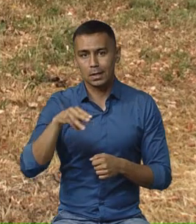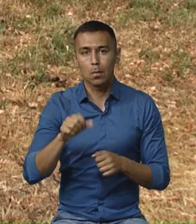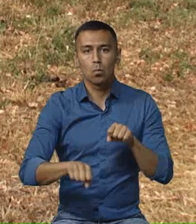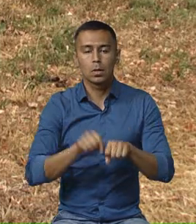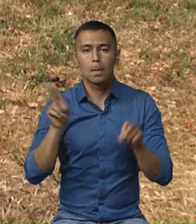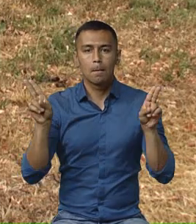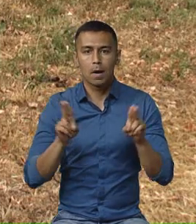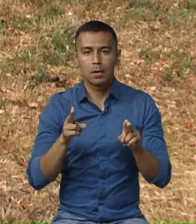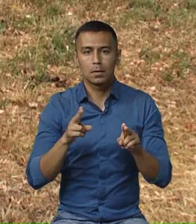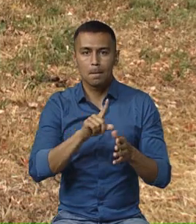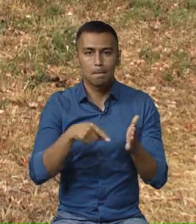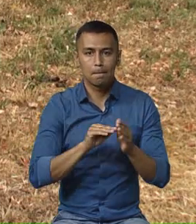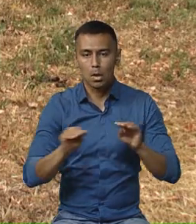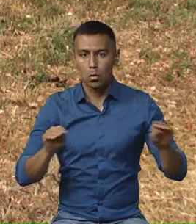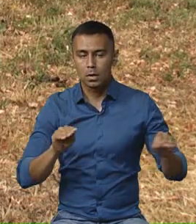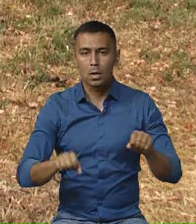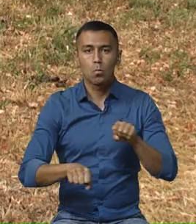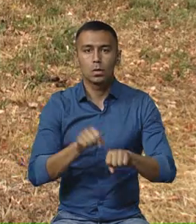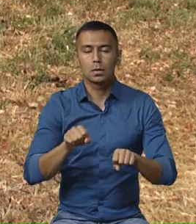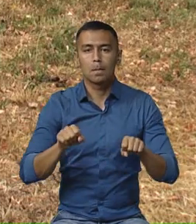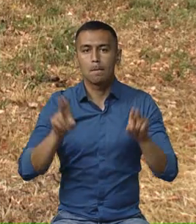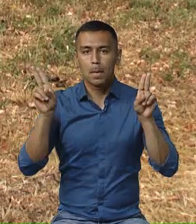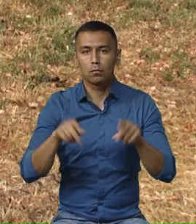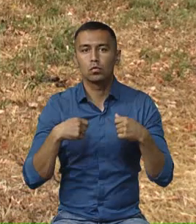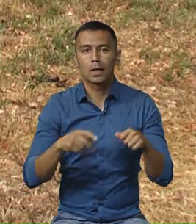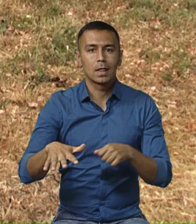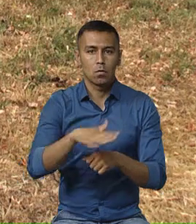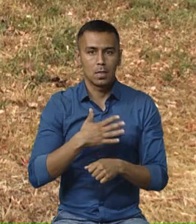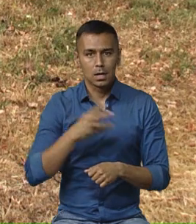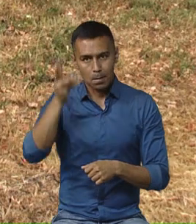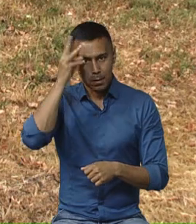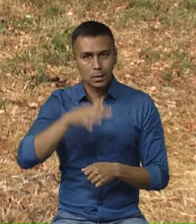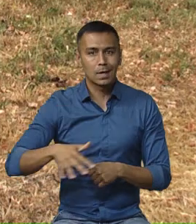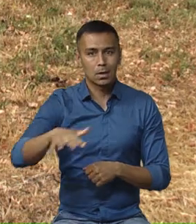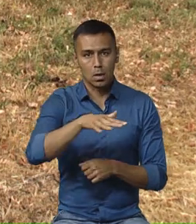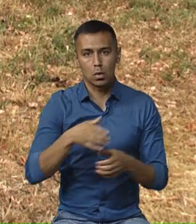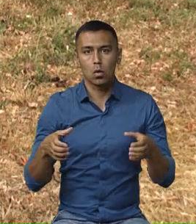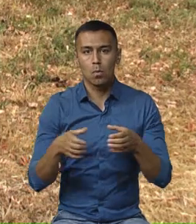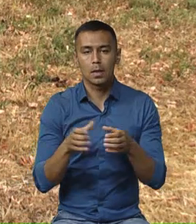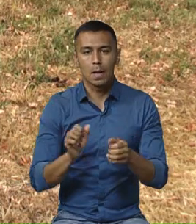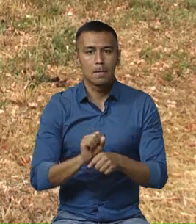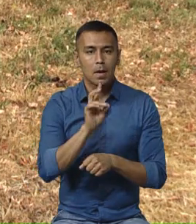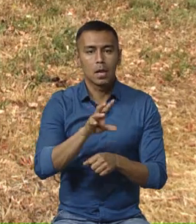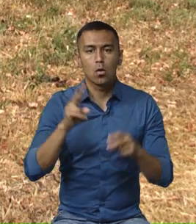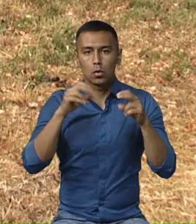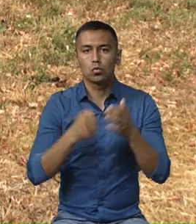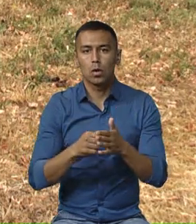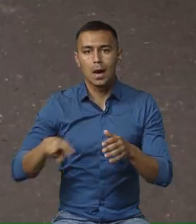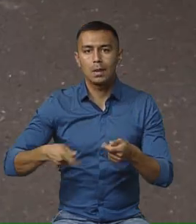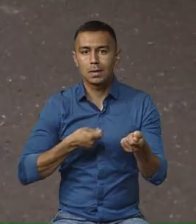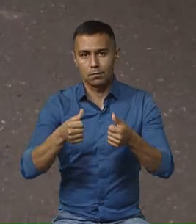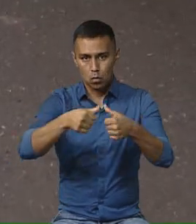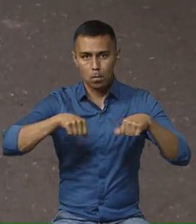порушення правил благоустрою, відповідно за порушення правил торгівлі на території нашої Хмельницької територіальної громади і направлені на розгляд до адміністративної